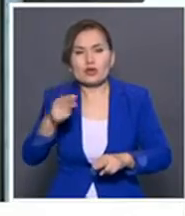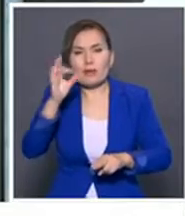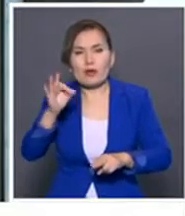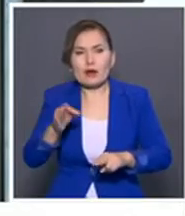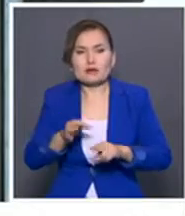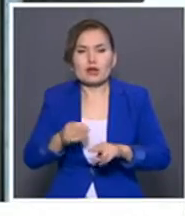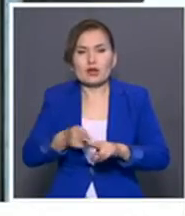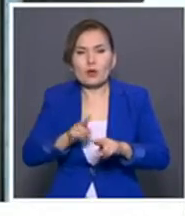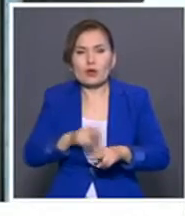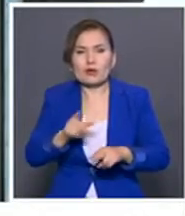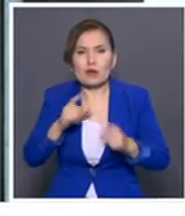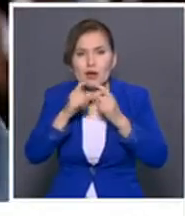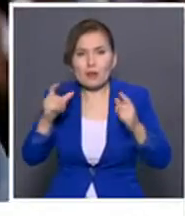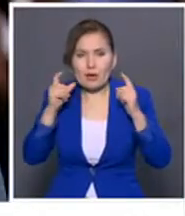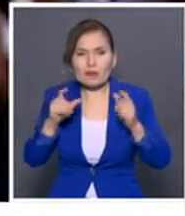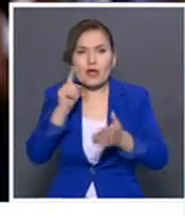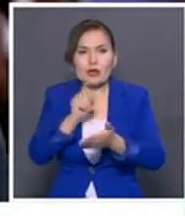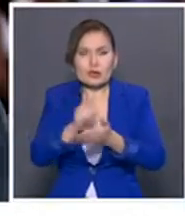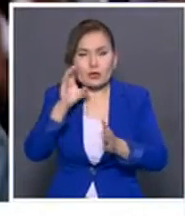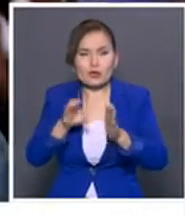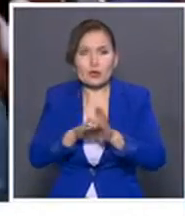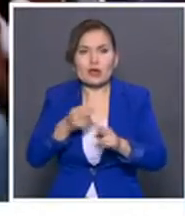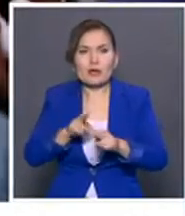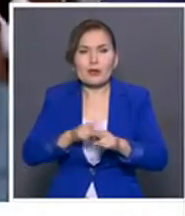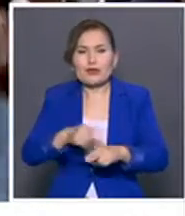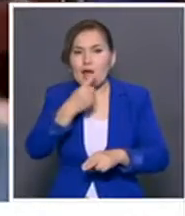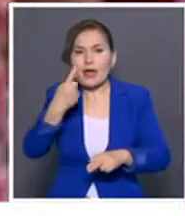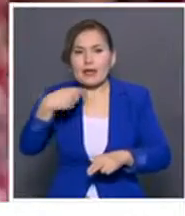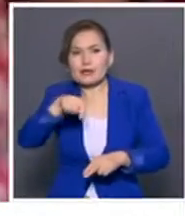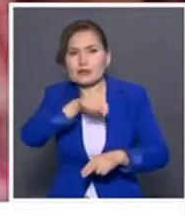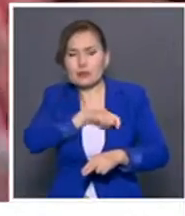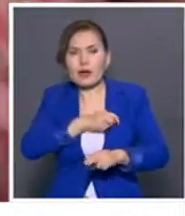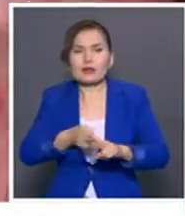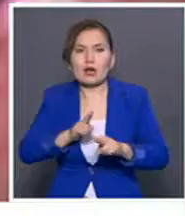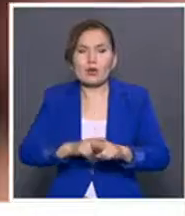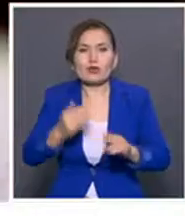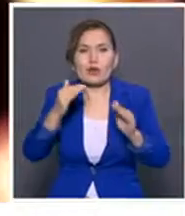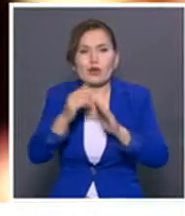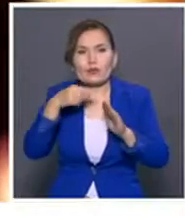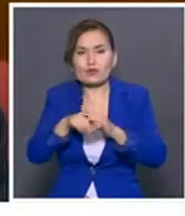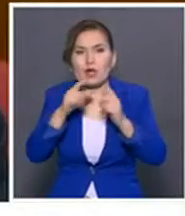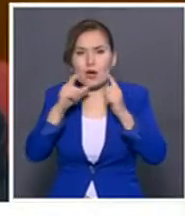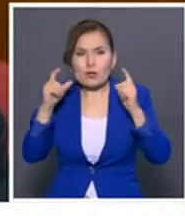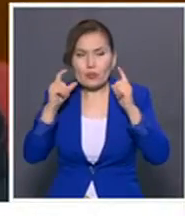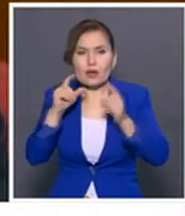шыққанда маска тағуды талап етуді қолдайды. Ал Испанияның Мадрид аймағында тіпті үйде де маскамен жүруге кеңес беріліп отыр.